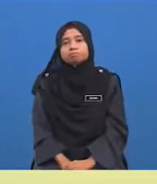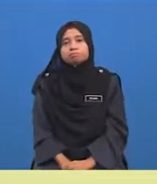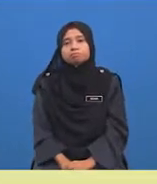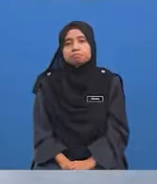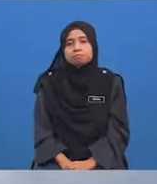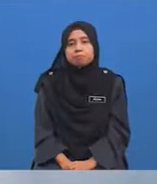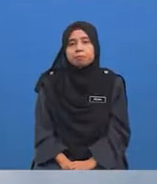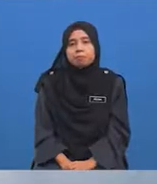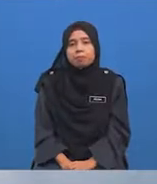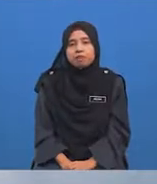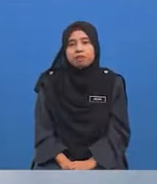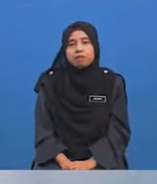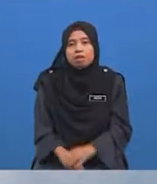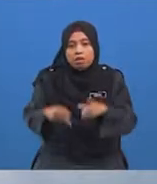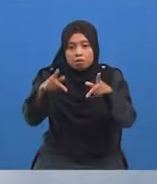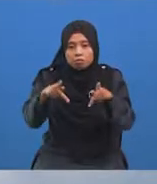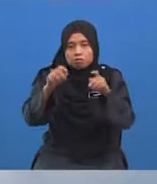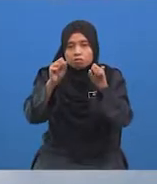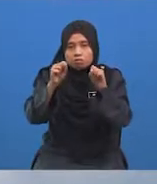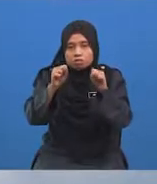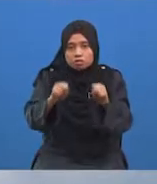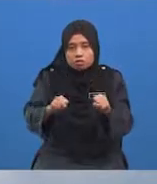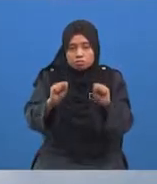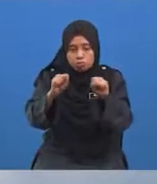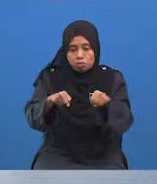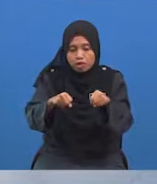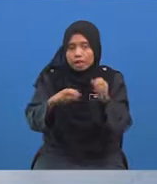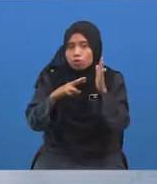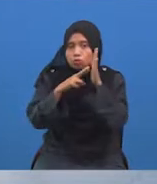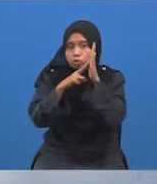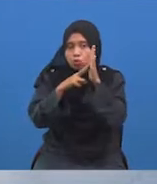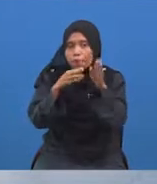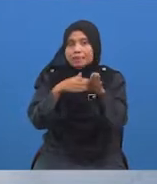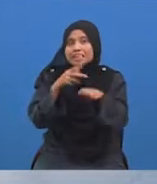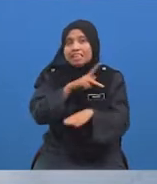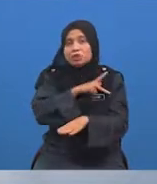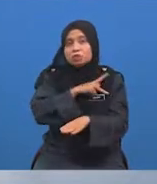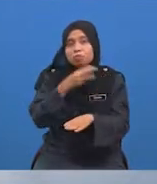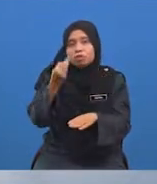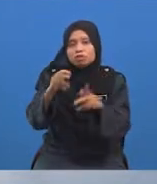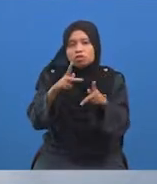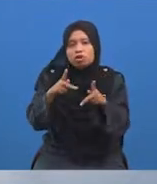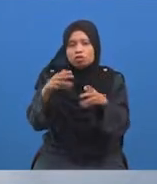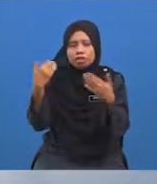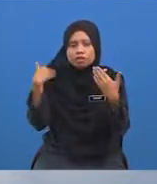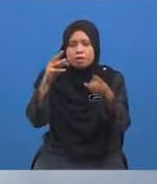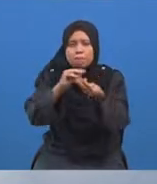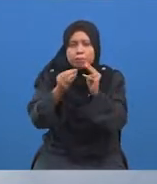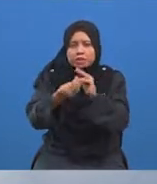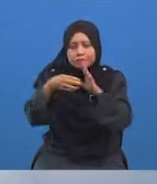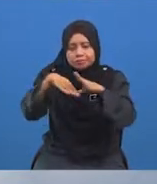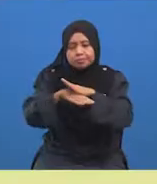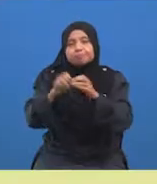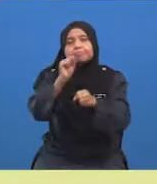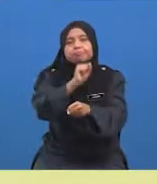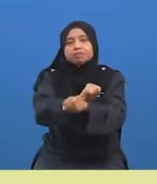pekerjaan. Pekerja boleh merujuk kepada mentor mereka jika mereka menghadapi masalah dalam pekerjaan.